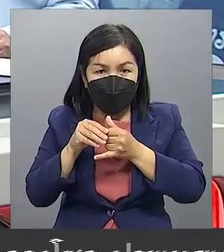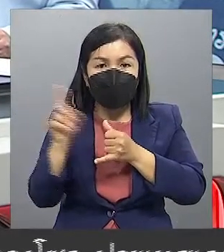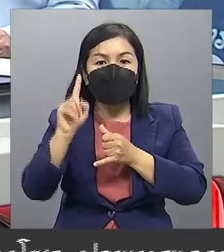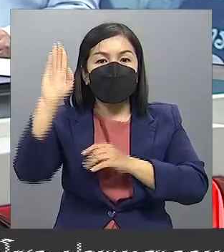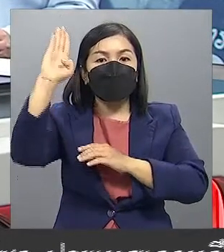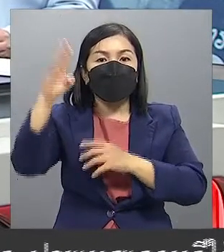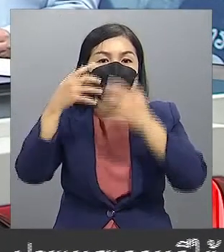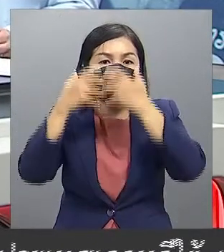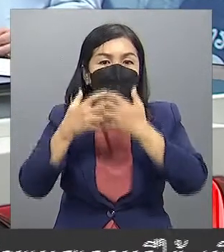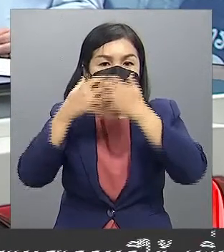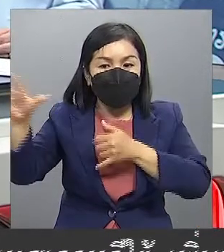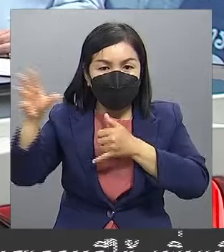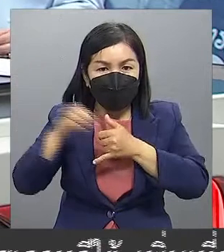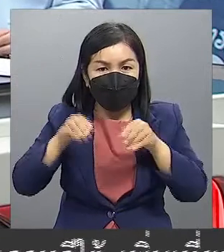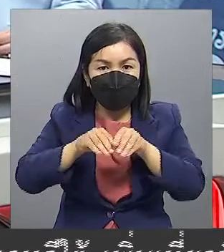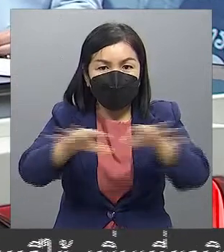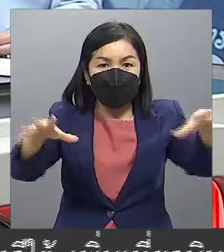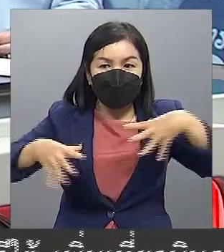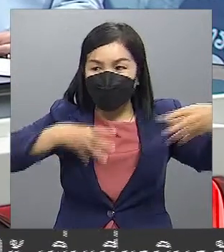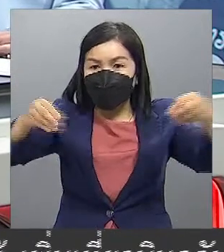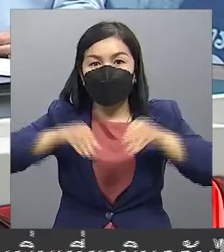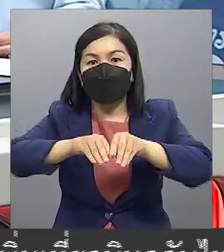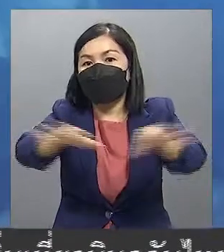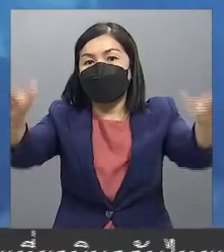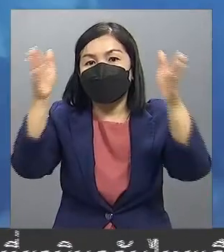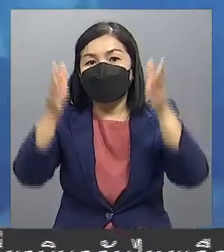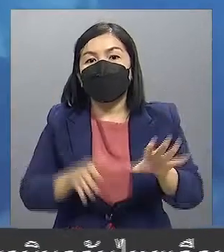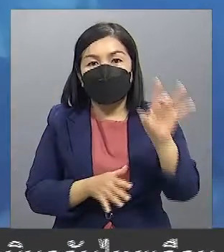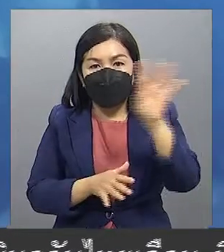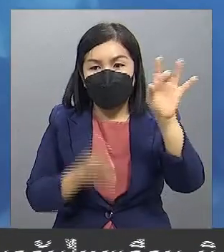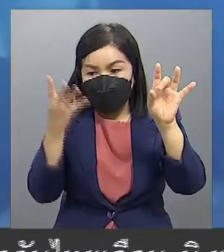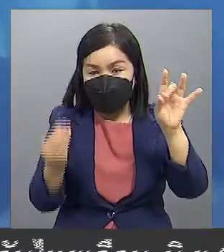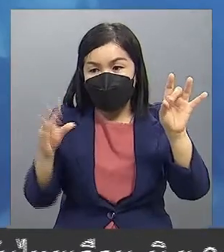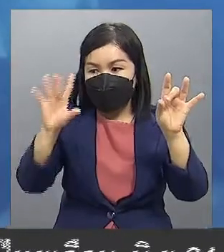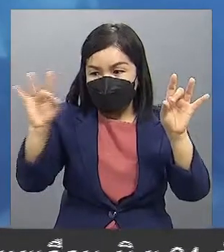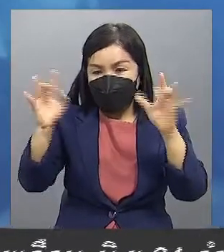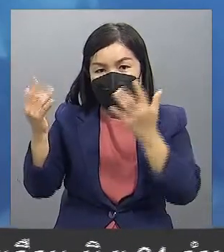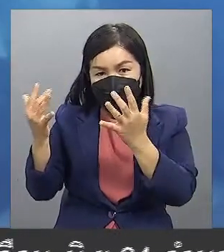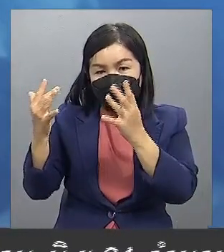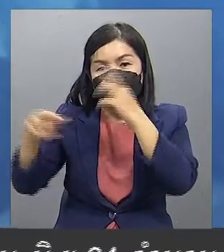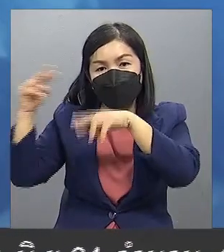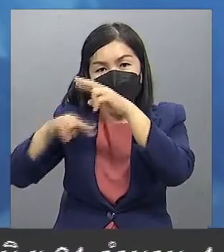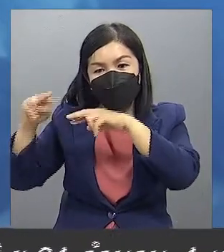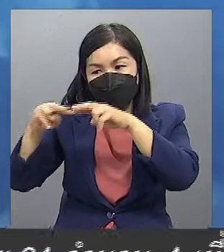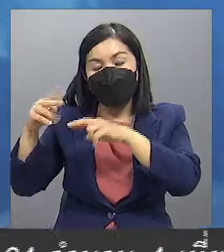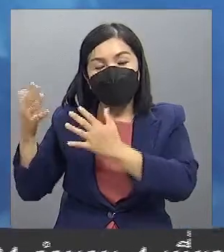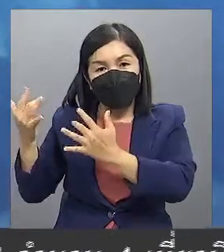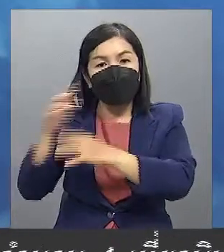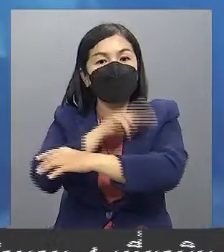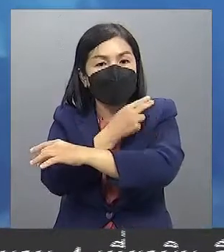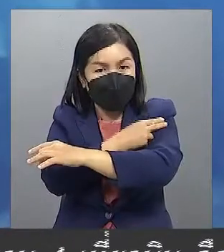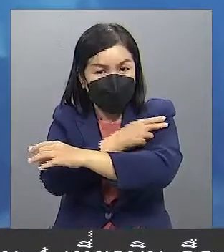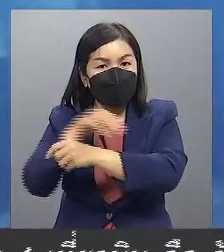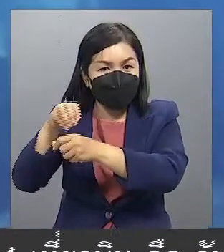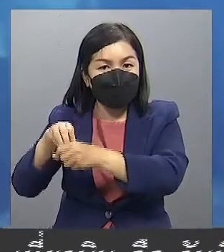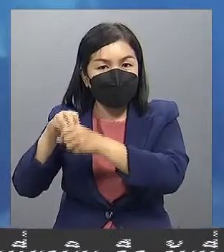ชื้อมากกว่า100คนแล้วแล้วก็ยังรอผลตรวจอีกกว่า800คนขณะเดียวกันจังหวัดต่างๆนะคะทางวัดเองก็มีการปรับตัวในช่วงส